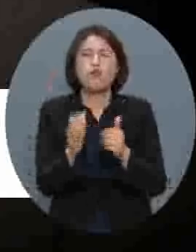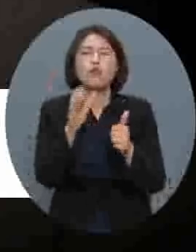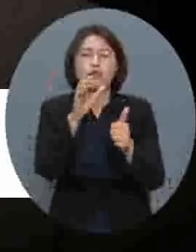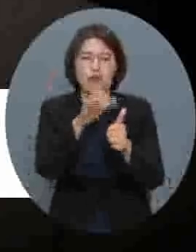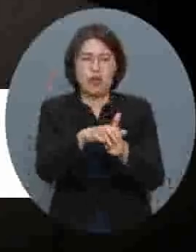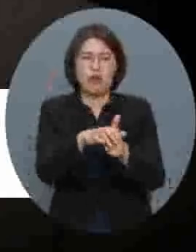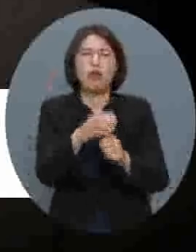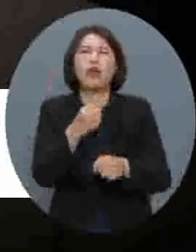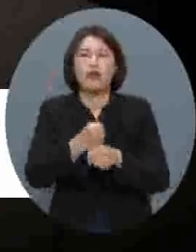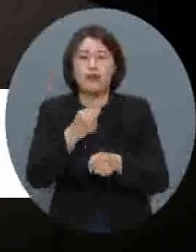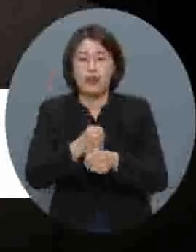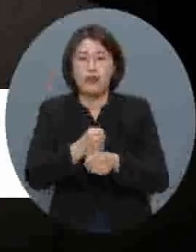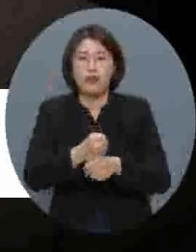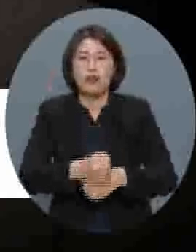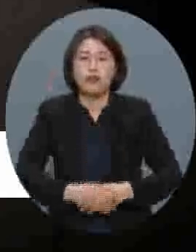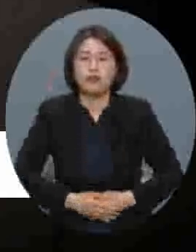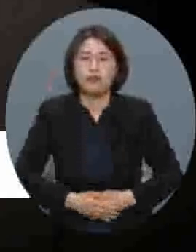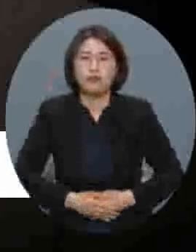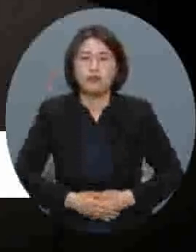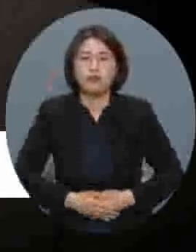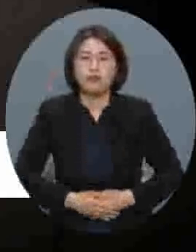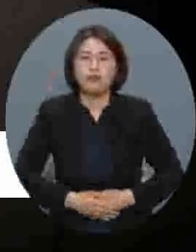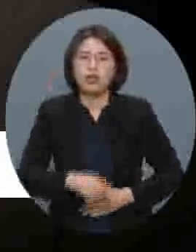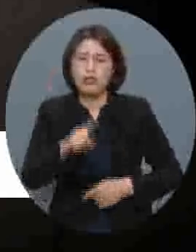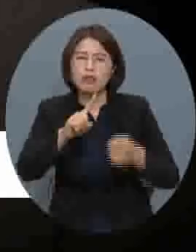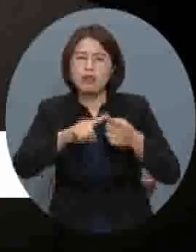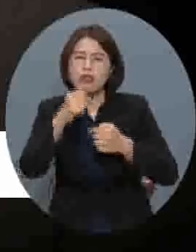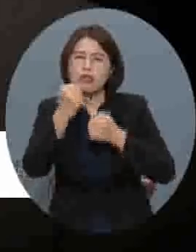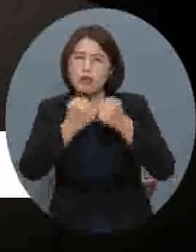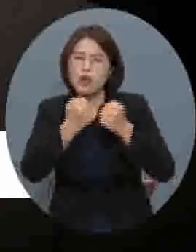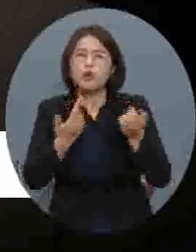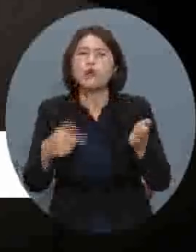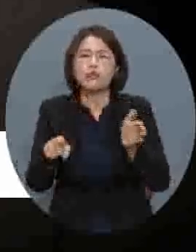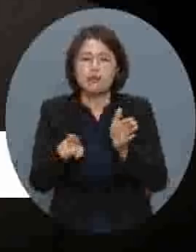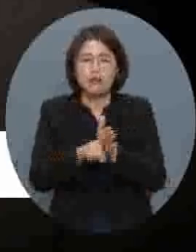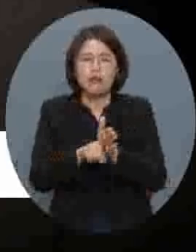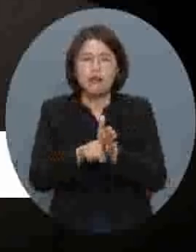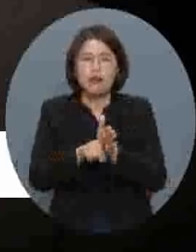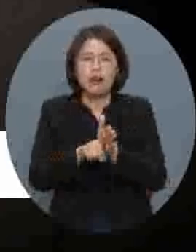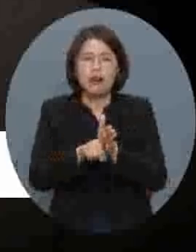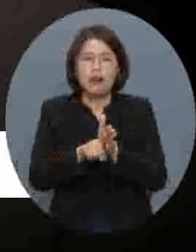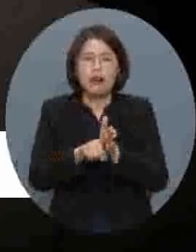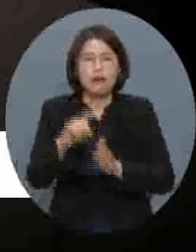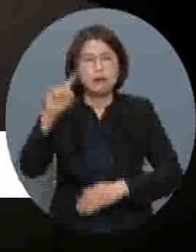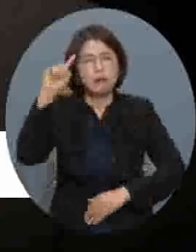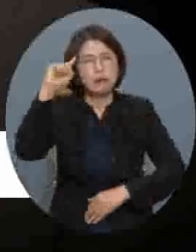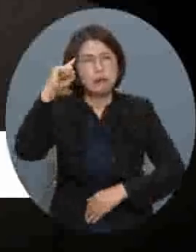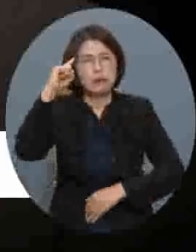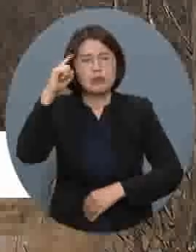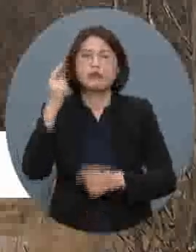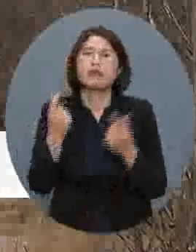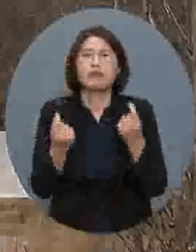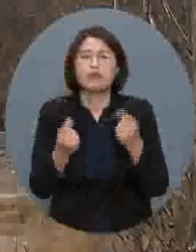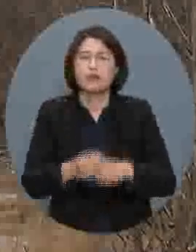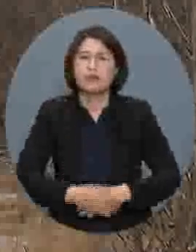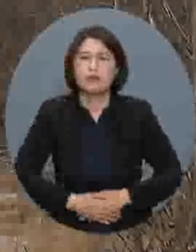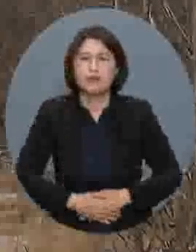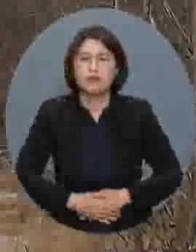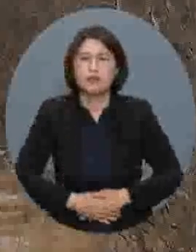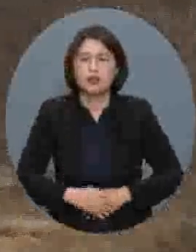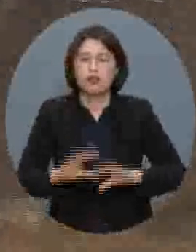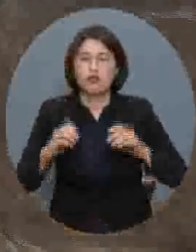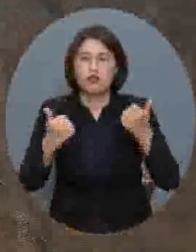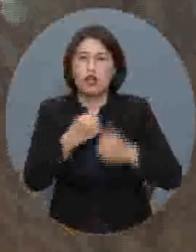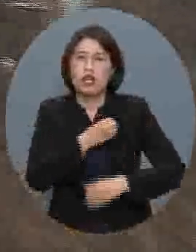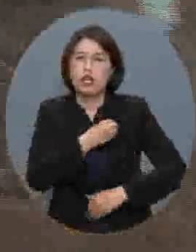위임해갖고 자기가 했다. 이제 그걸 설명하기 위해서 벌써 머리를 많이 썼는 것 같아.